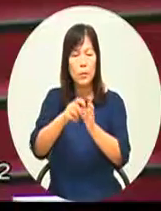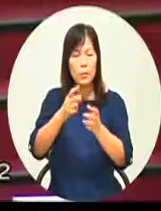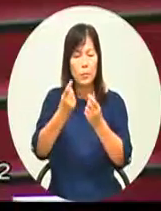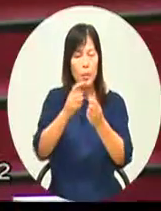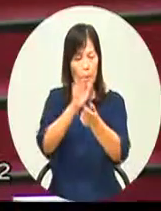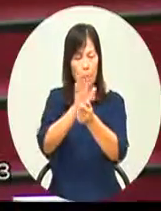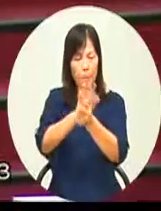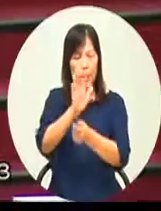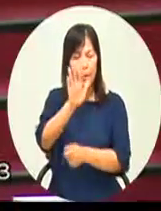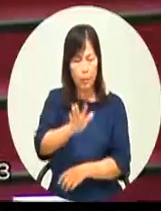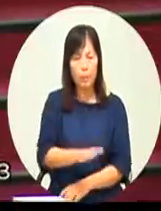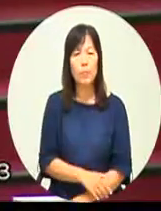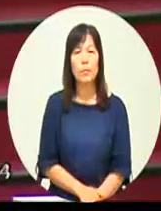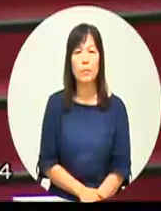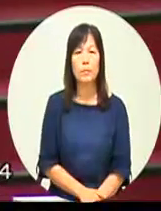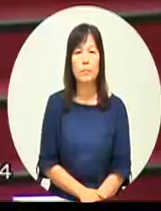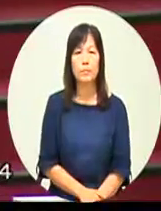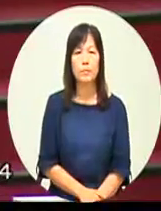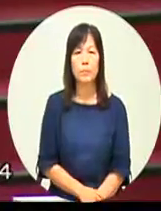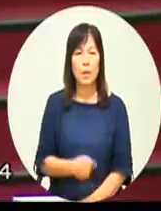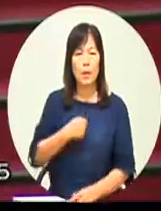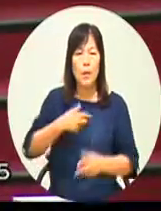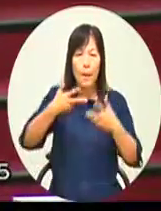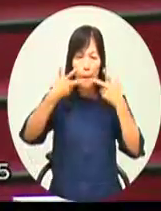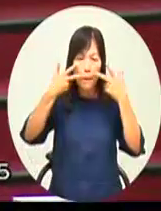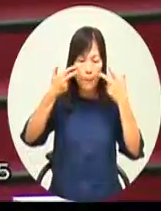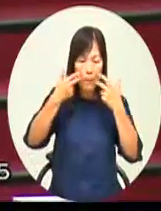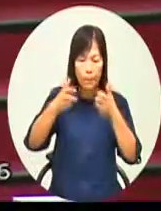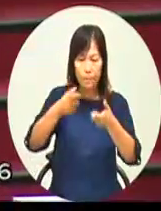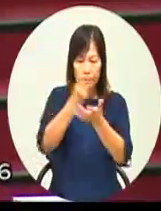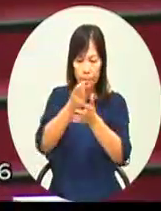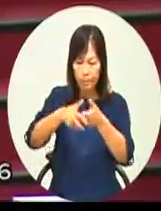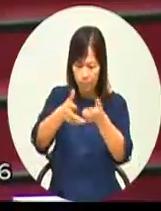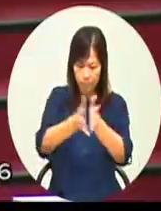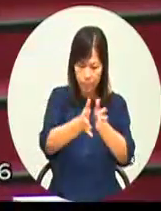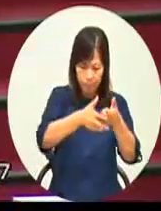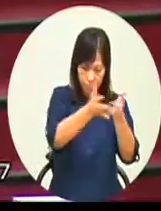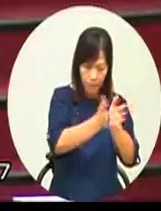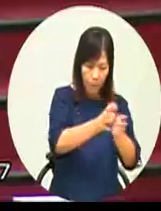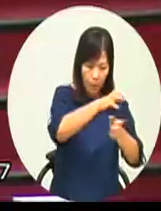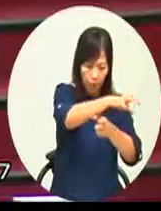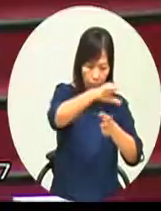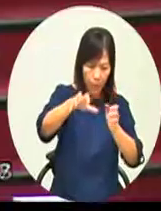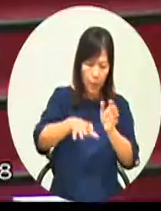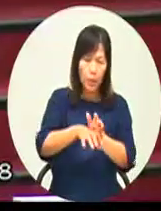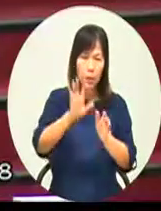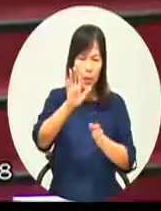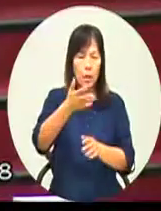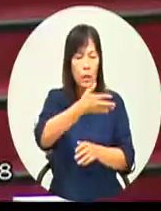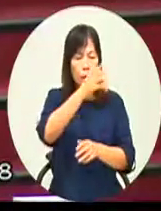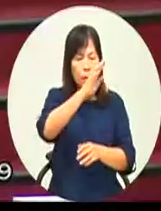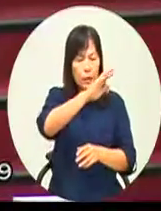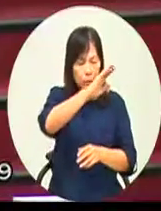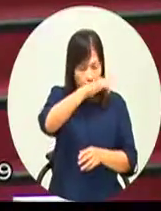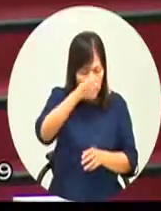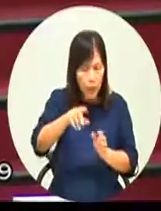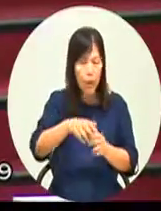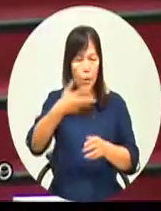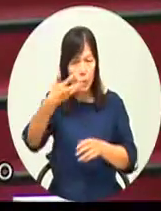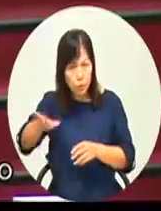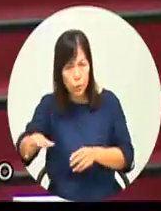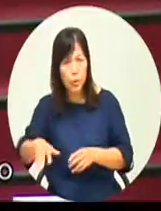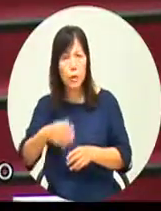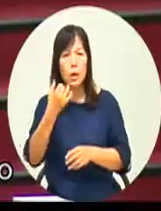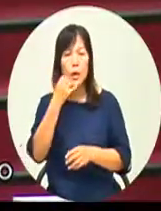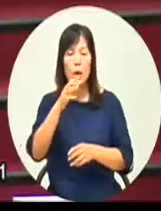效。因为我们原乡呢，每一个部落它的周围有山有水有森林有